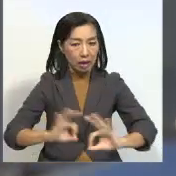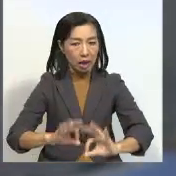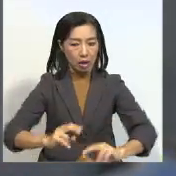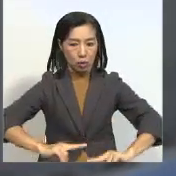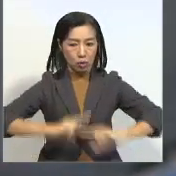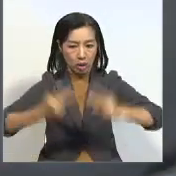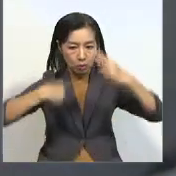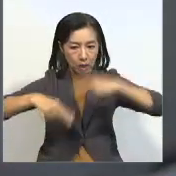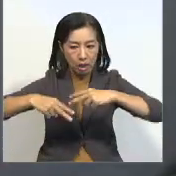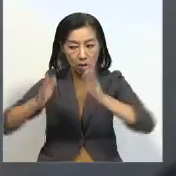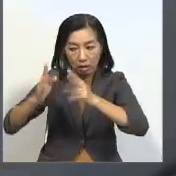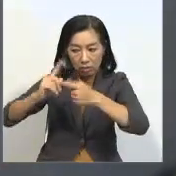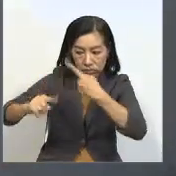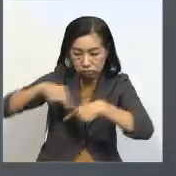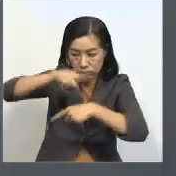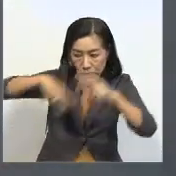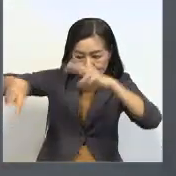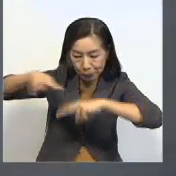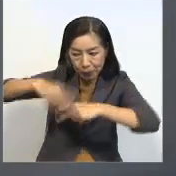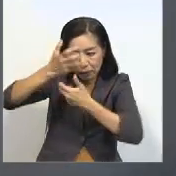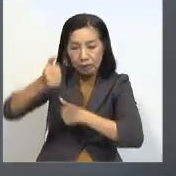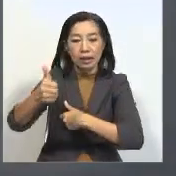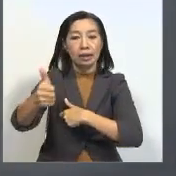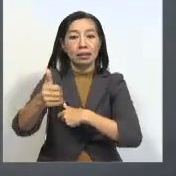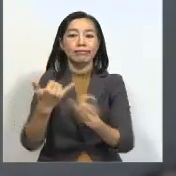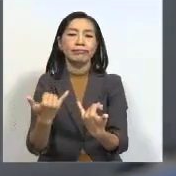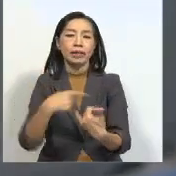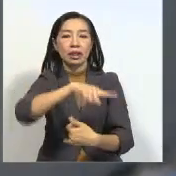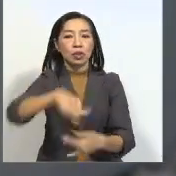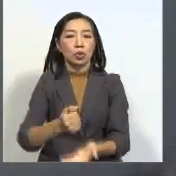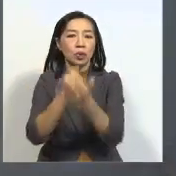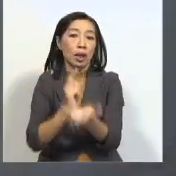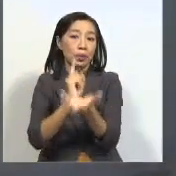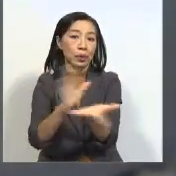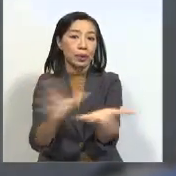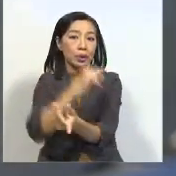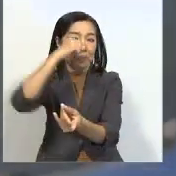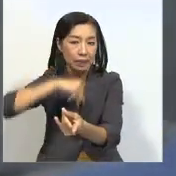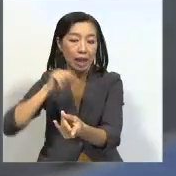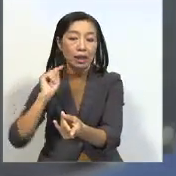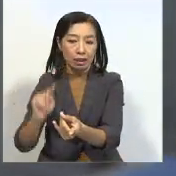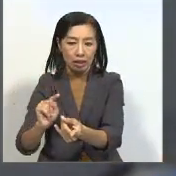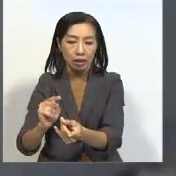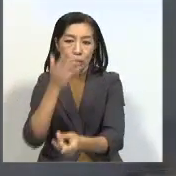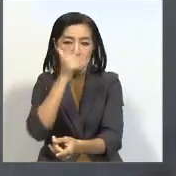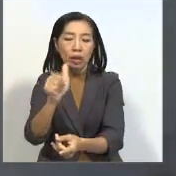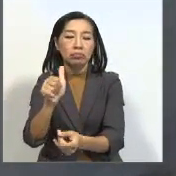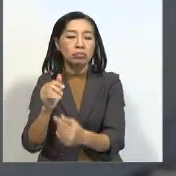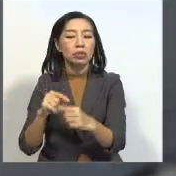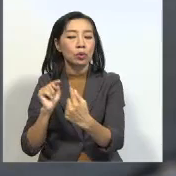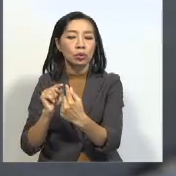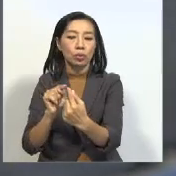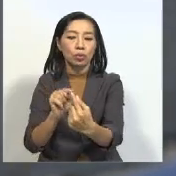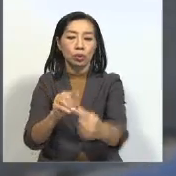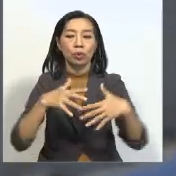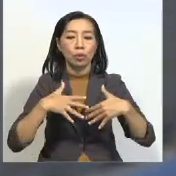เองและคนรอบข้างให้มากขึ้นกว่าเดิมเพียงเท่านี้ค่ะงานประเพณีไทยๆที่เต็มไปด้วยความงดงามก็จะยังคงเป็นช่วงเว